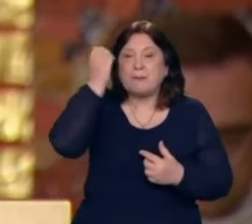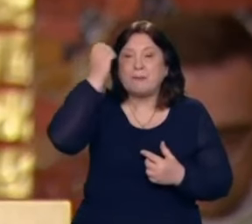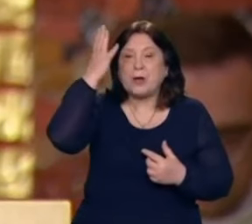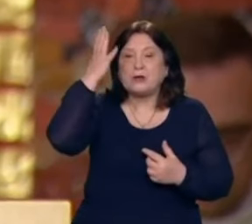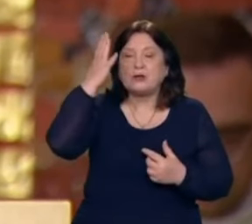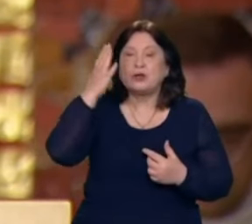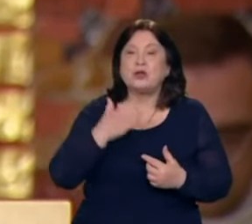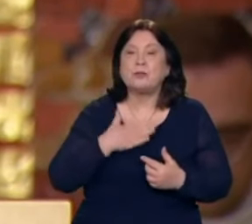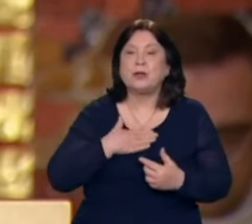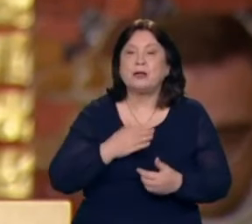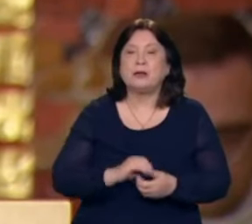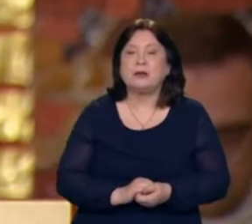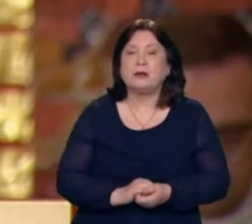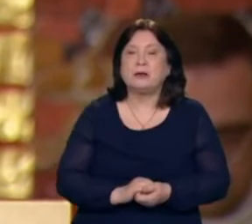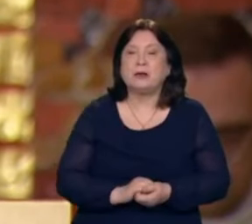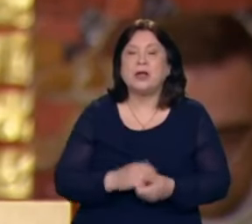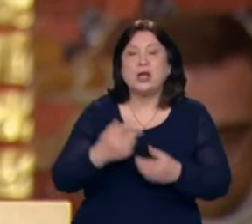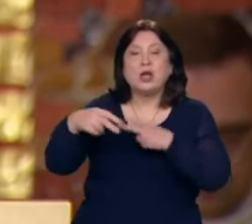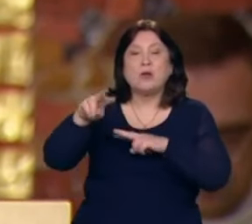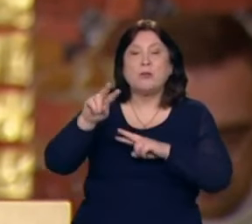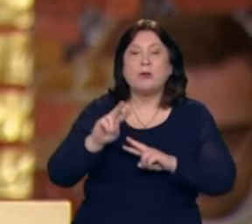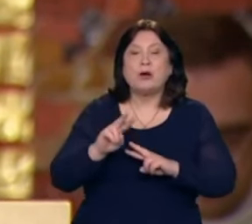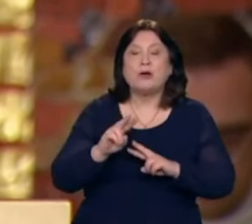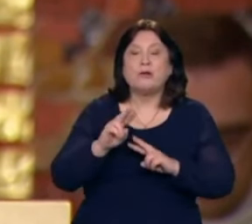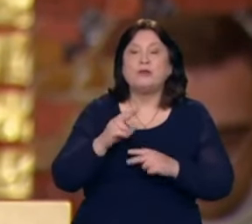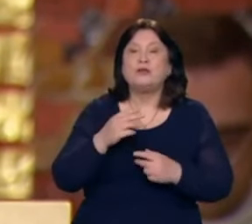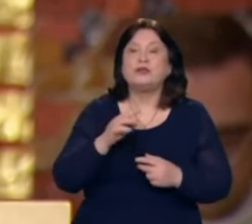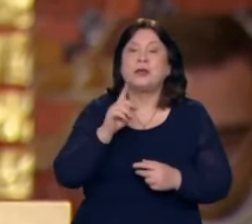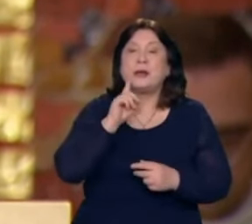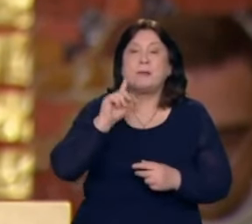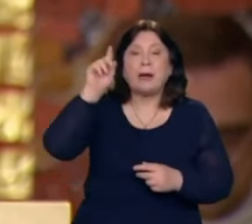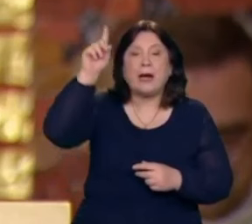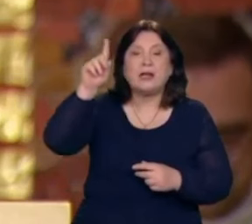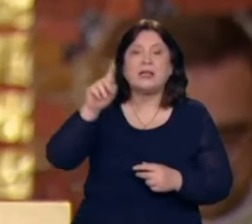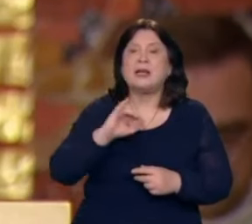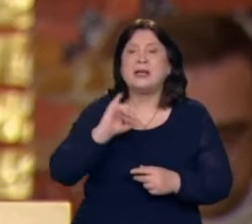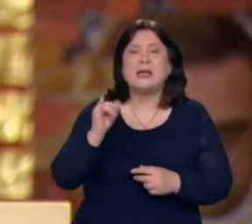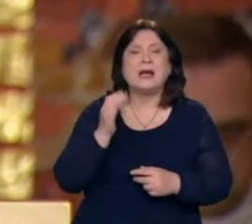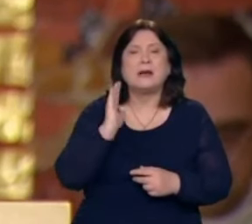serca Powróć panie Jak długo Będziesz